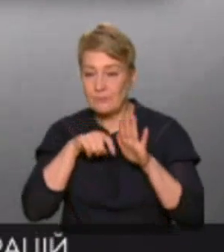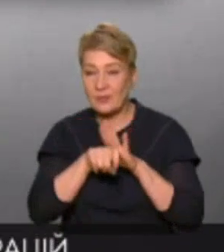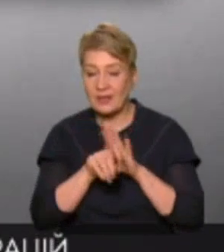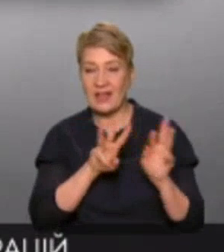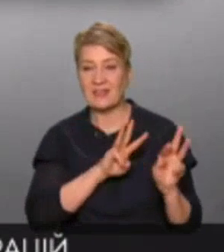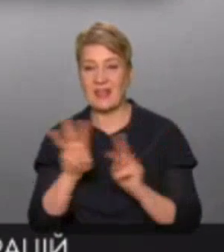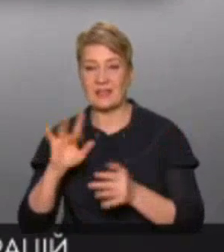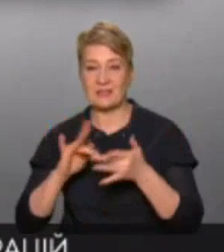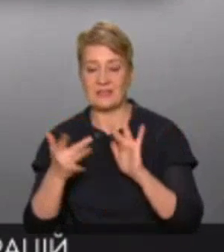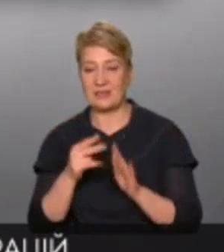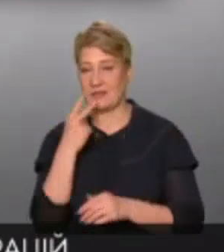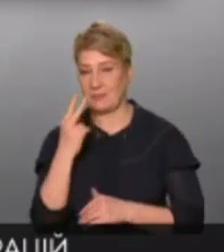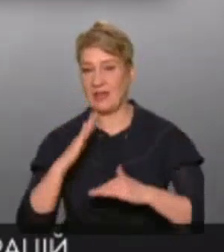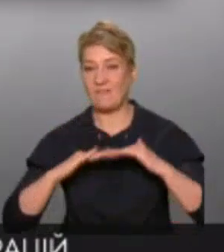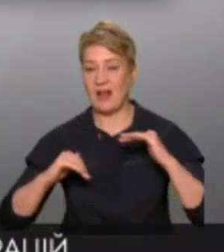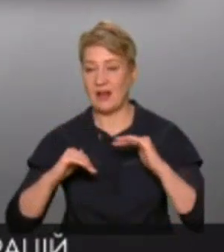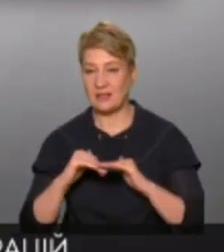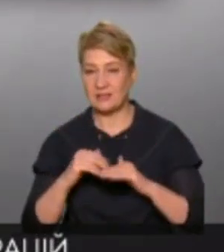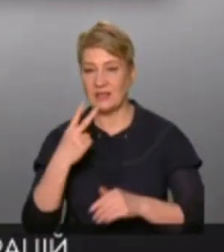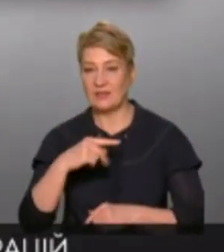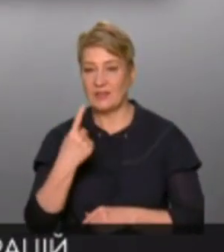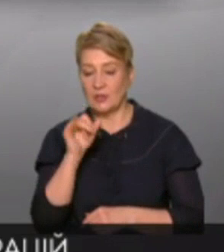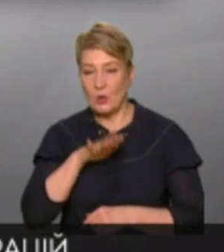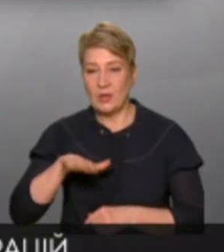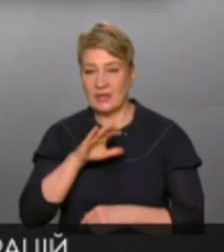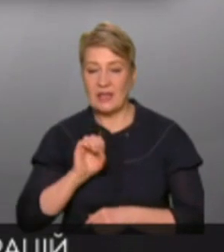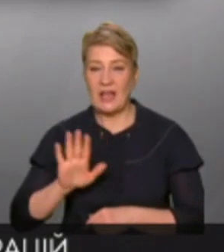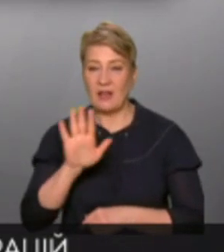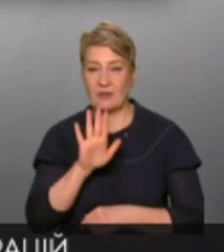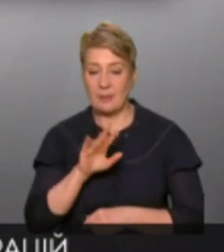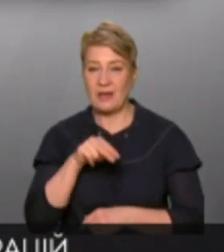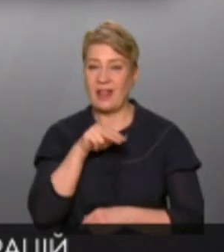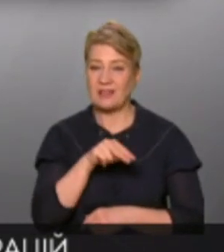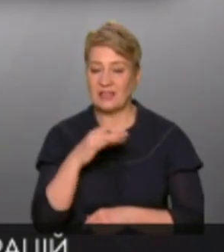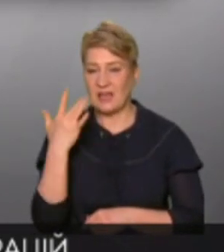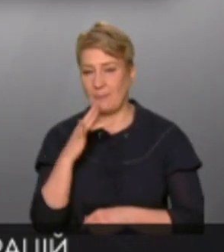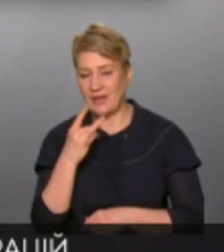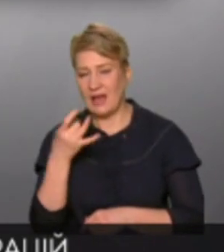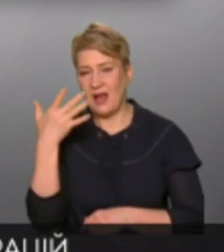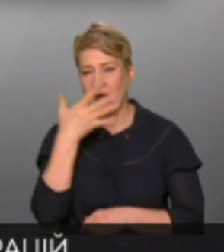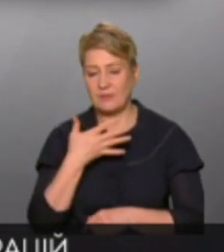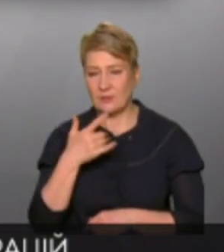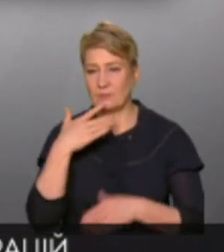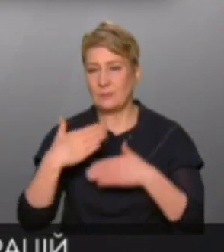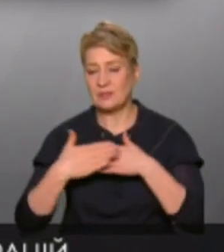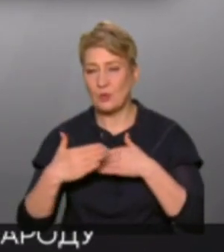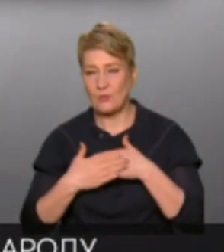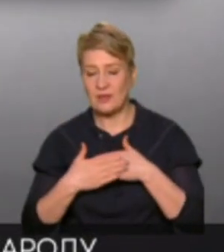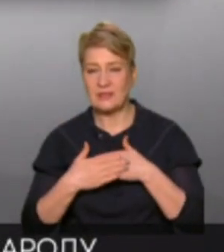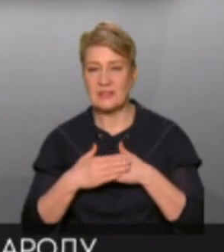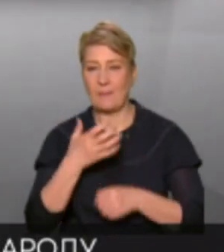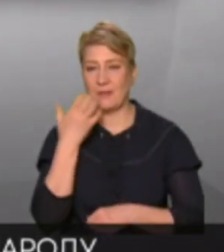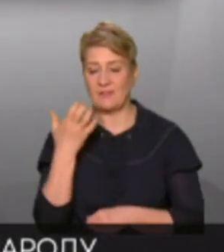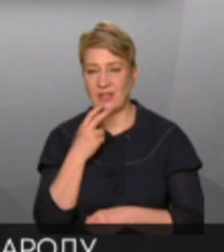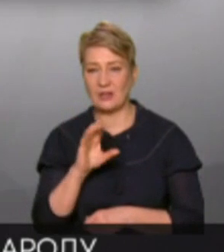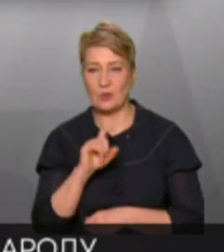дивіться розділ вакансії. Наразі 21 країна Європи, Латинської Америки, Африки, Близького Сходу, Південного Кавказу